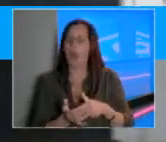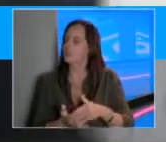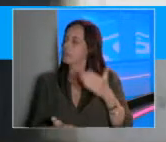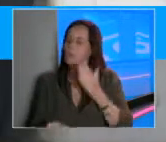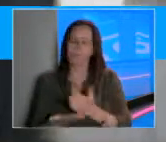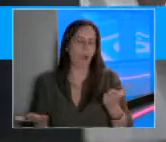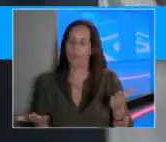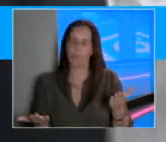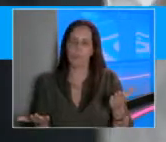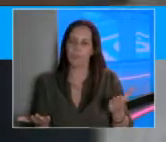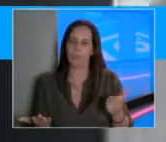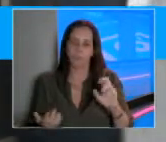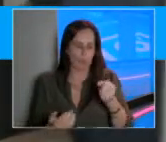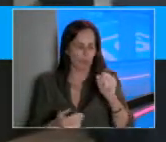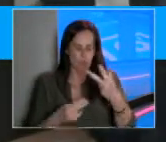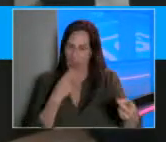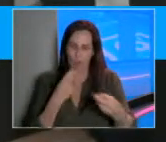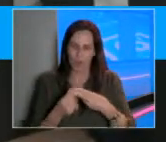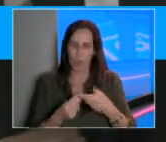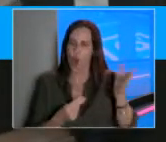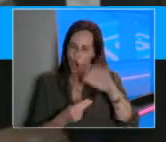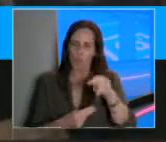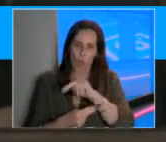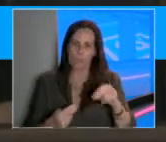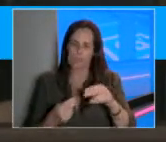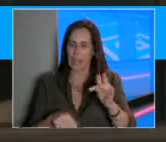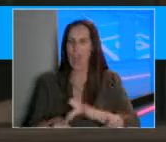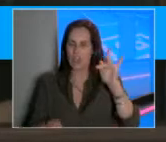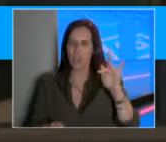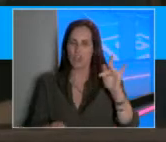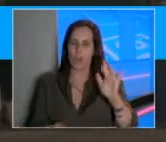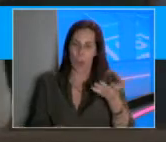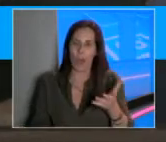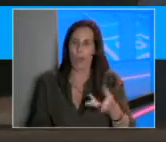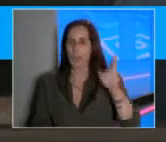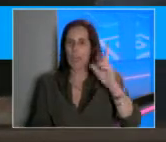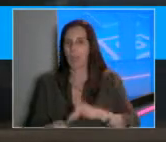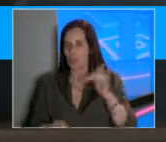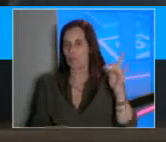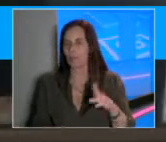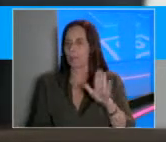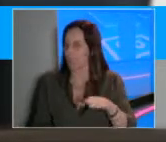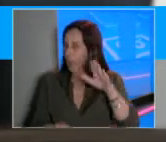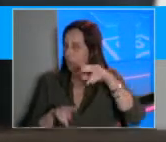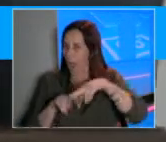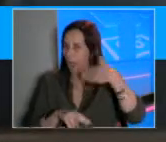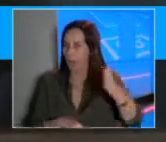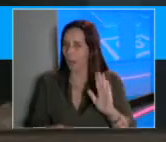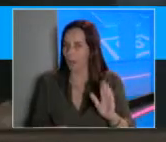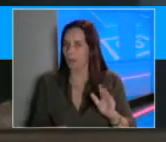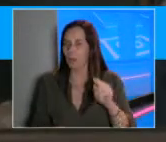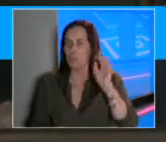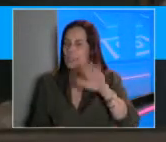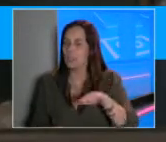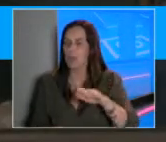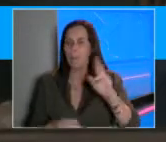כבר קבל לך בשבועיים, שלושה הקרובים, עוד נושא לנפיץ לא פחות, אולי אפילו יותר, וגם בהמשך הדרך, תראה, יגיע